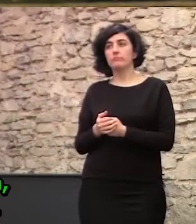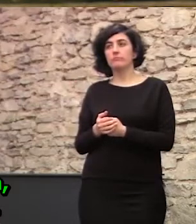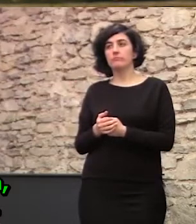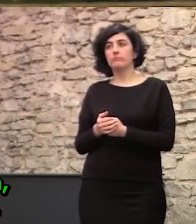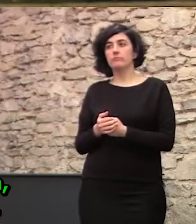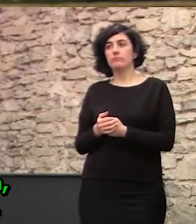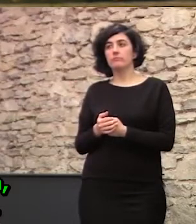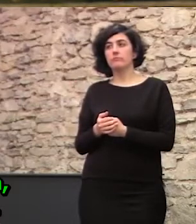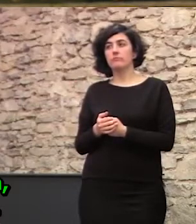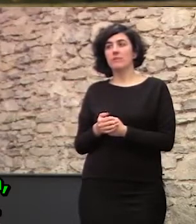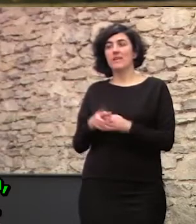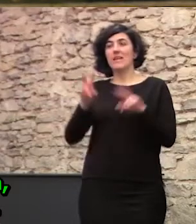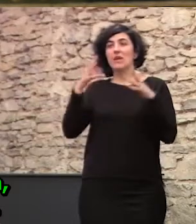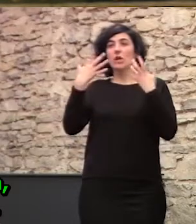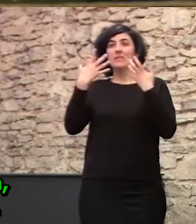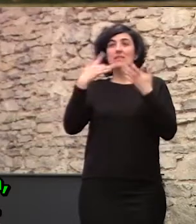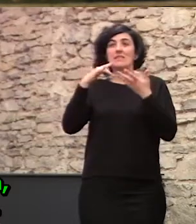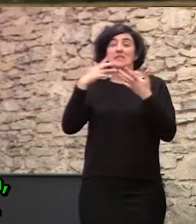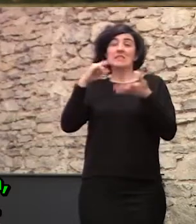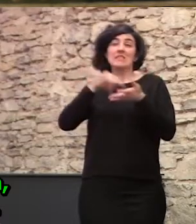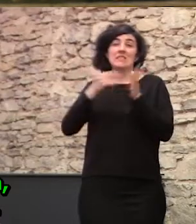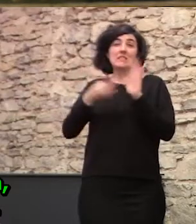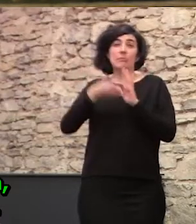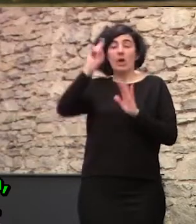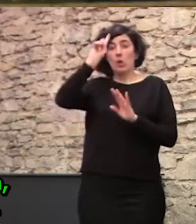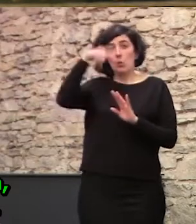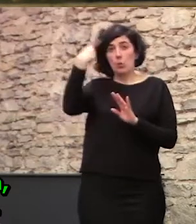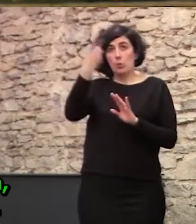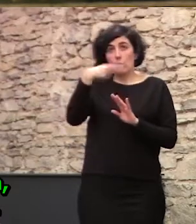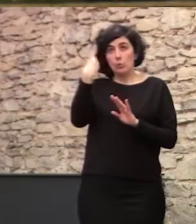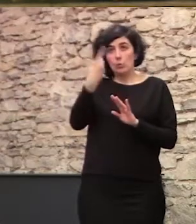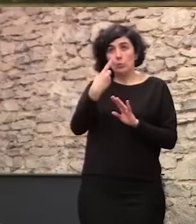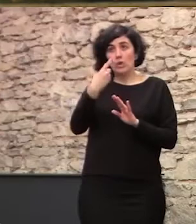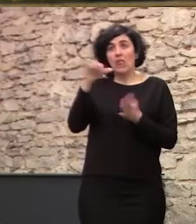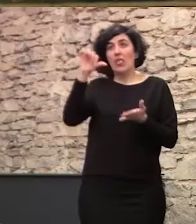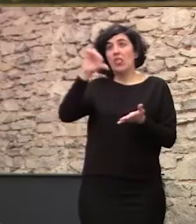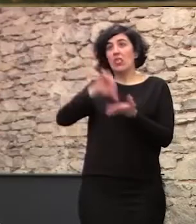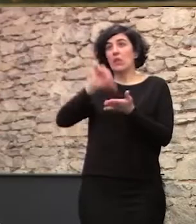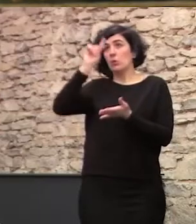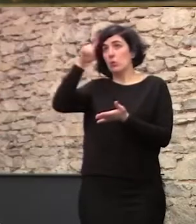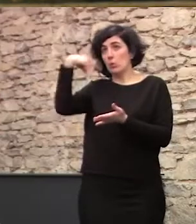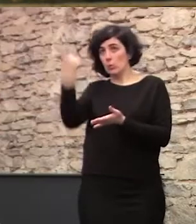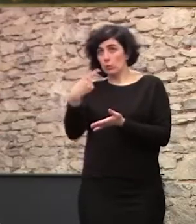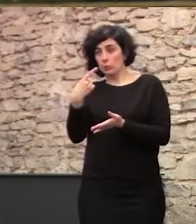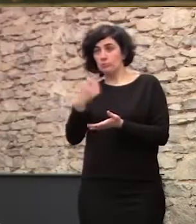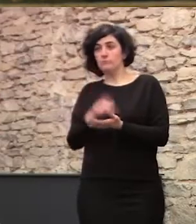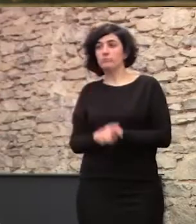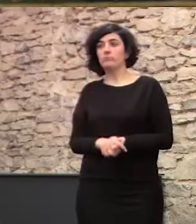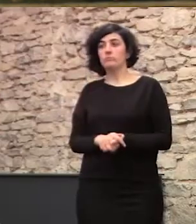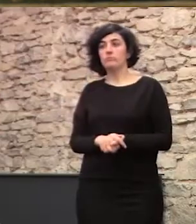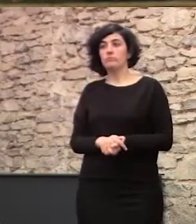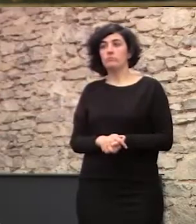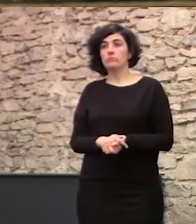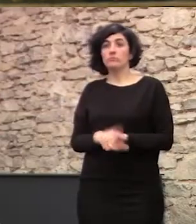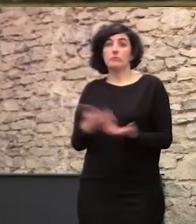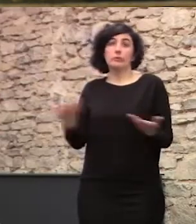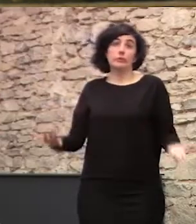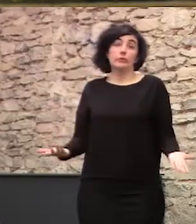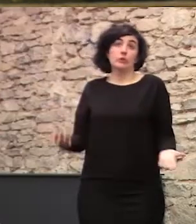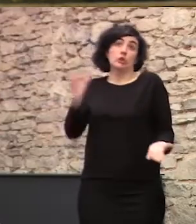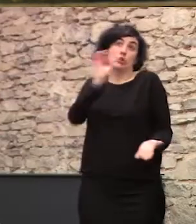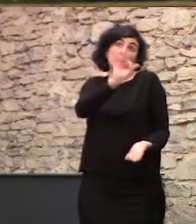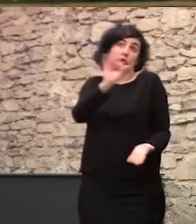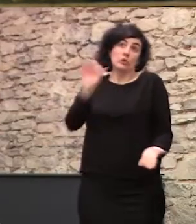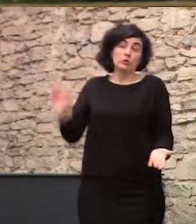ba pixka kultur sistema edo nola funtzionatzen duen eta batez ere zentroko kultur sistemak. Eta horregatik Donosti ere, aparte